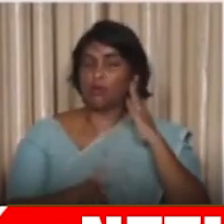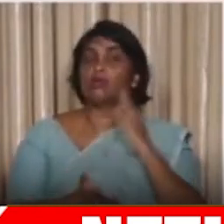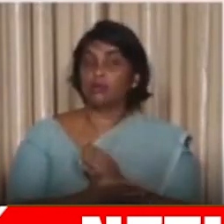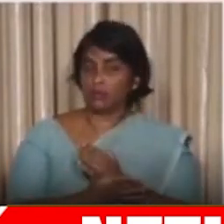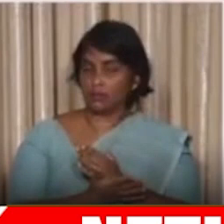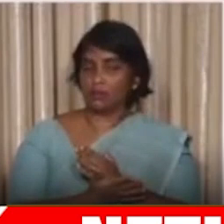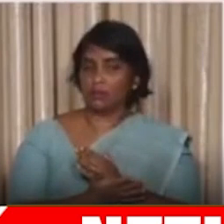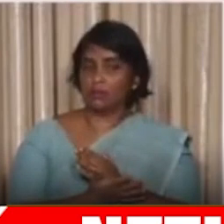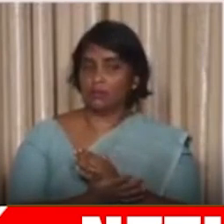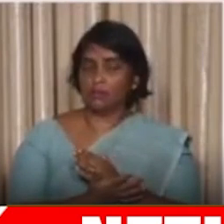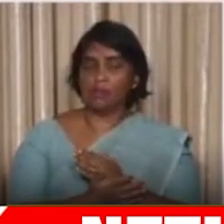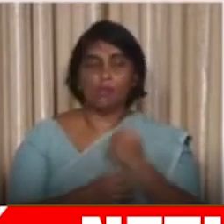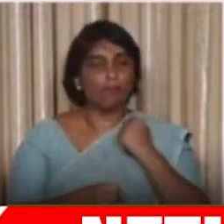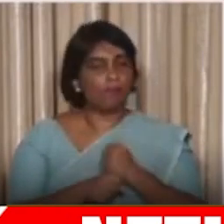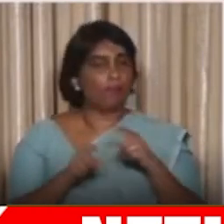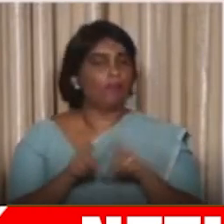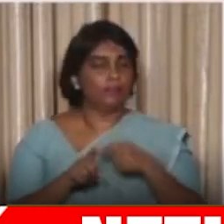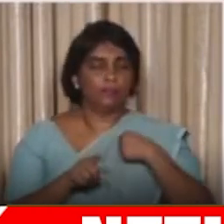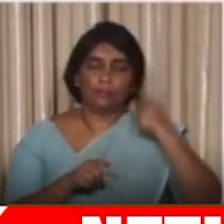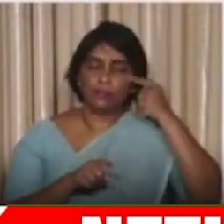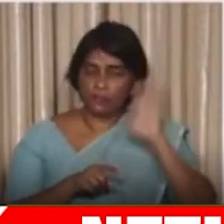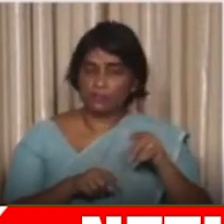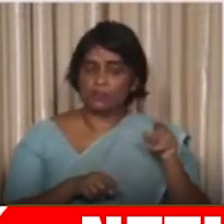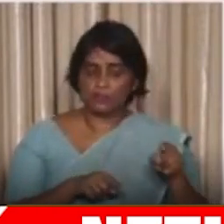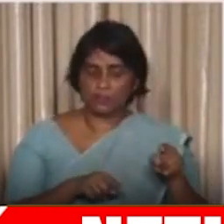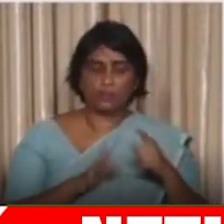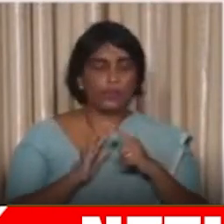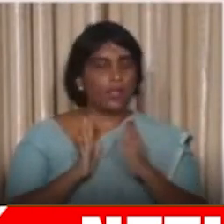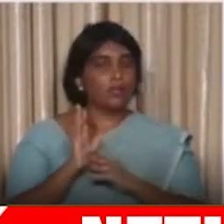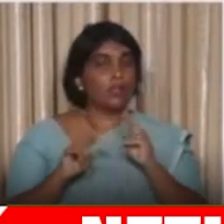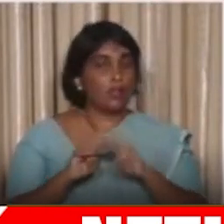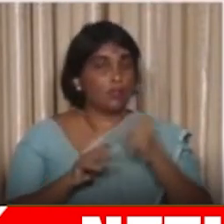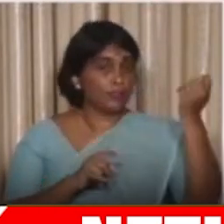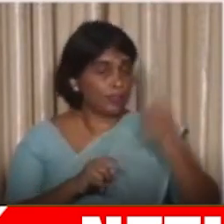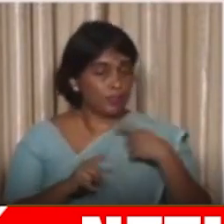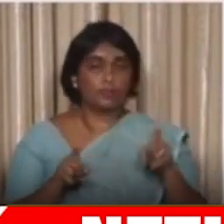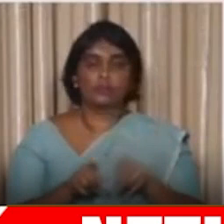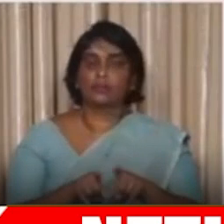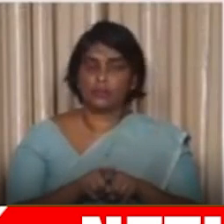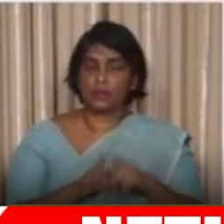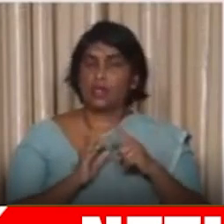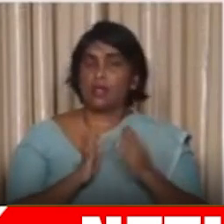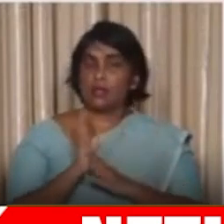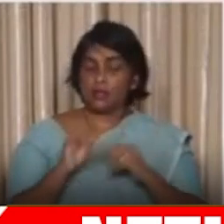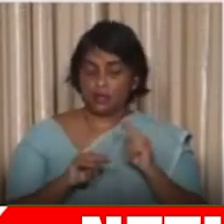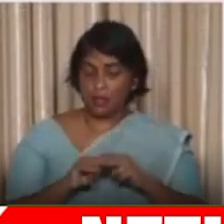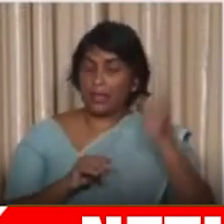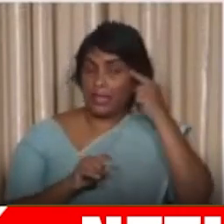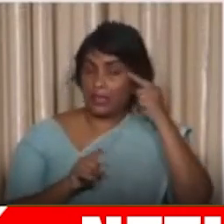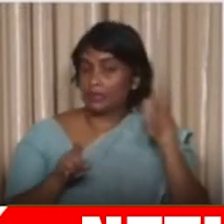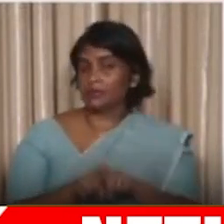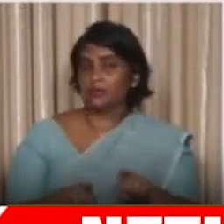නම් රජය කැරීට කල්පනා කරන්න ඕන. IMF එක කියන විදියට IMF එක යා හිතන